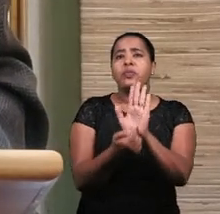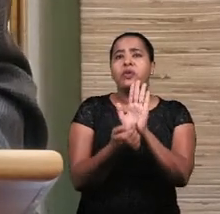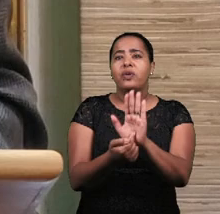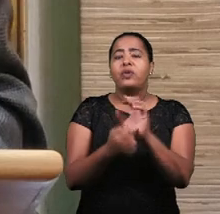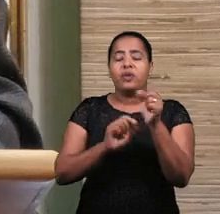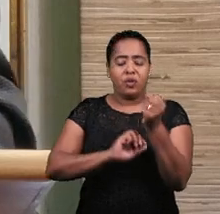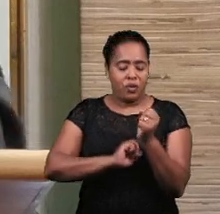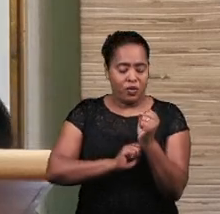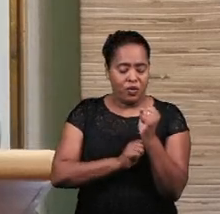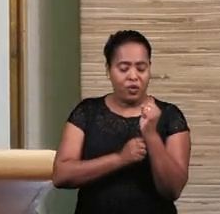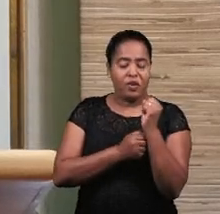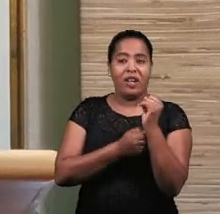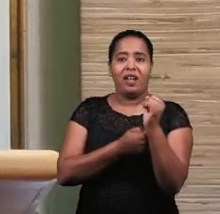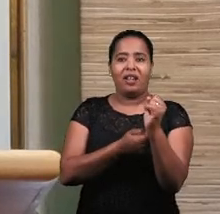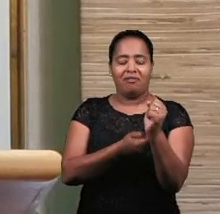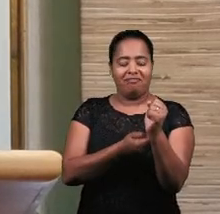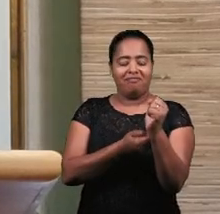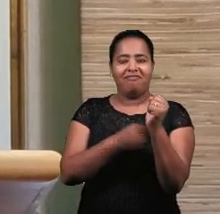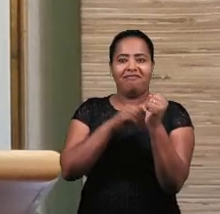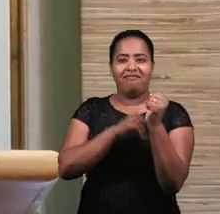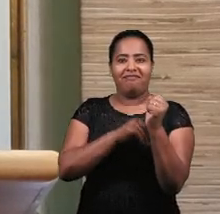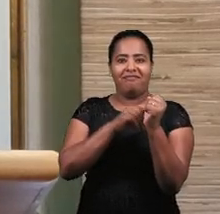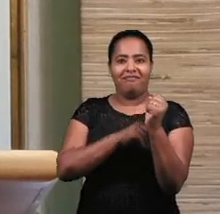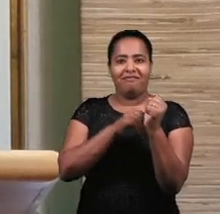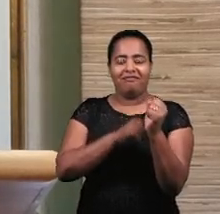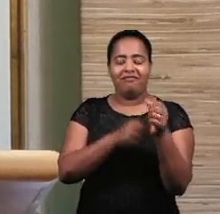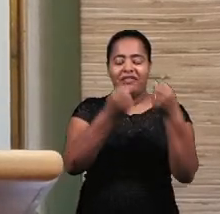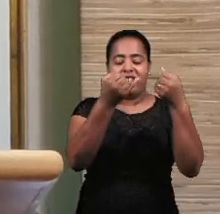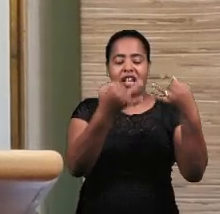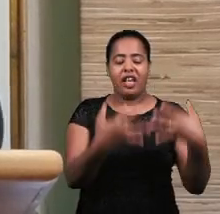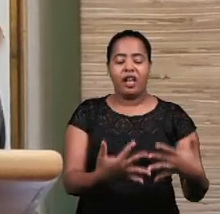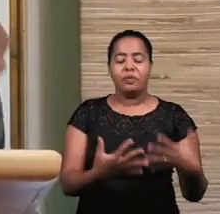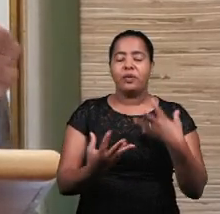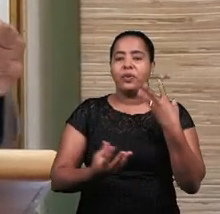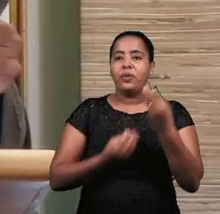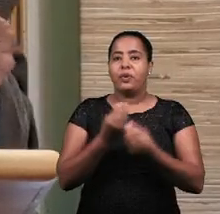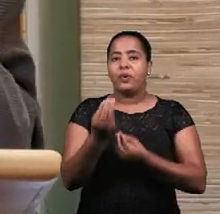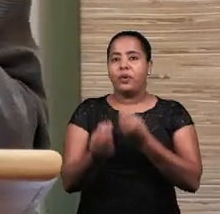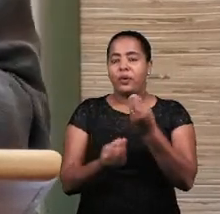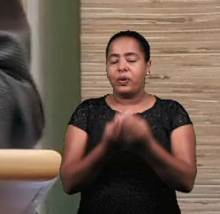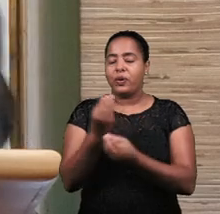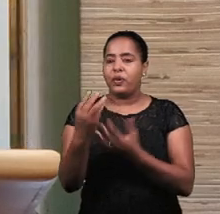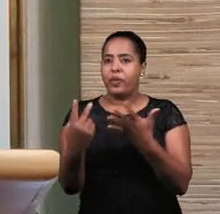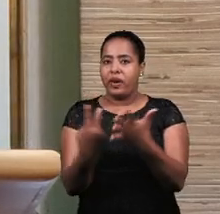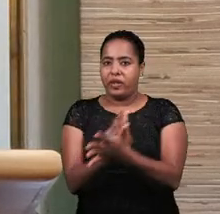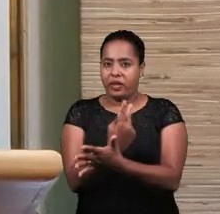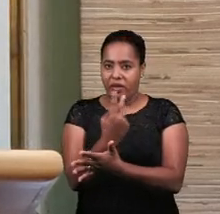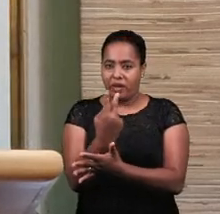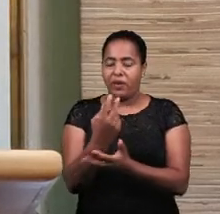énigme. Il a raconté quelque chose, comment cela s'est passé,